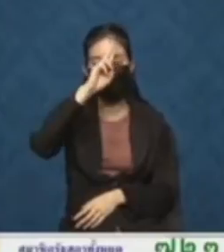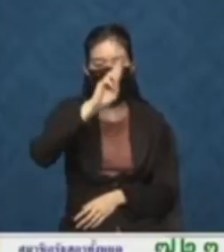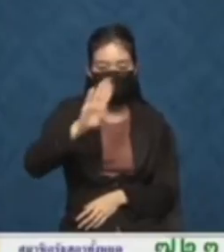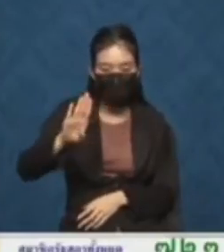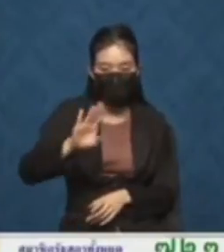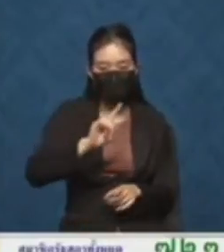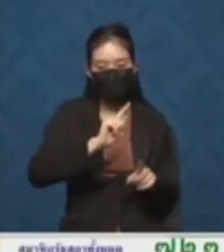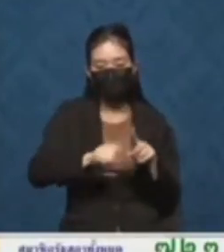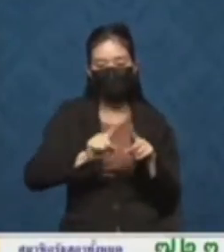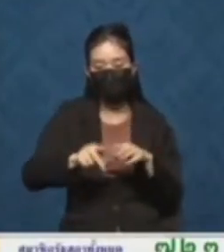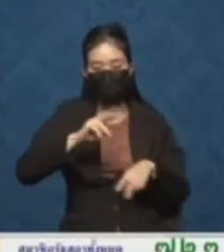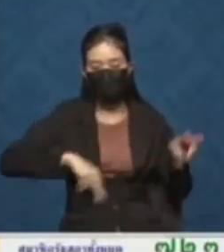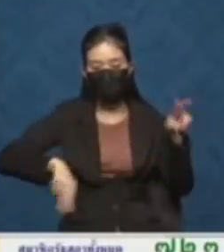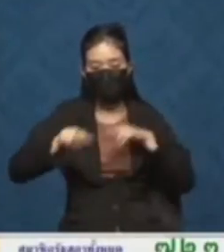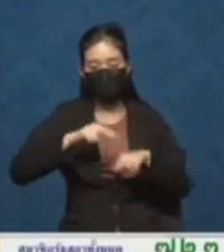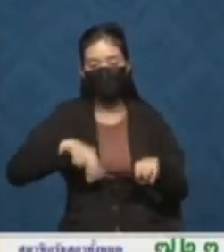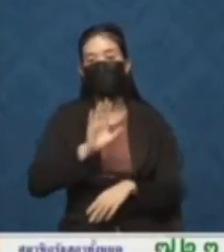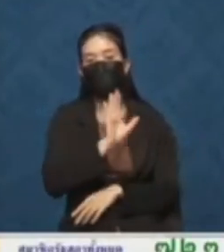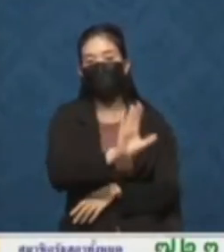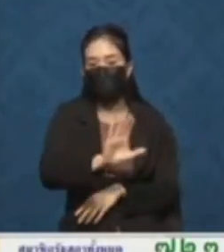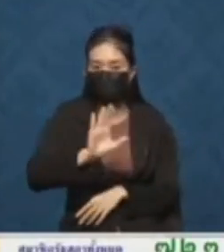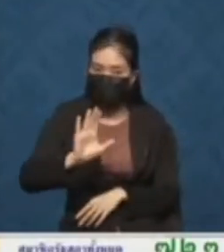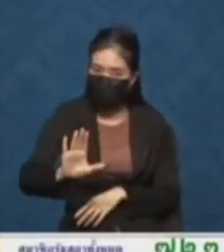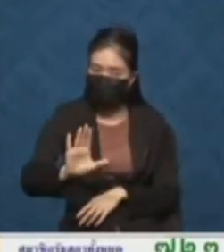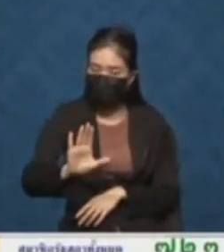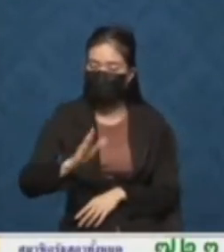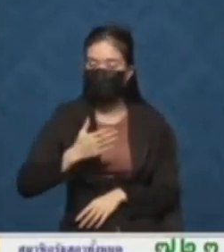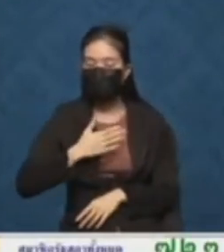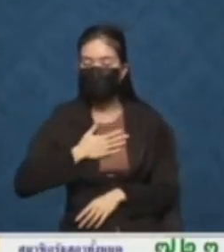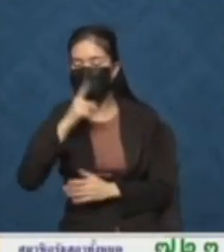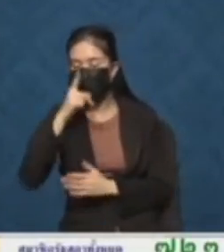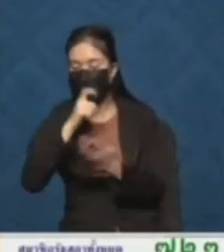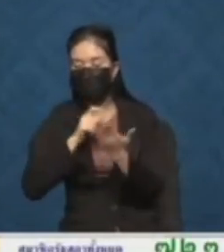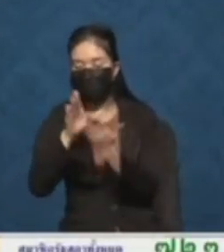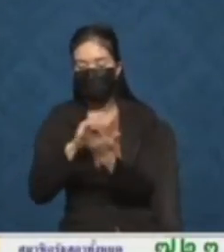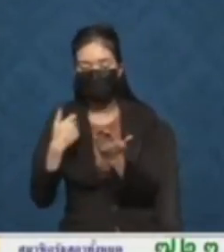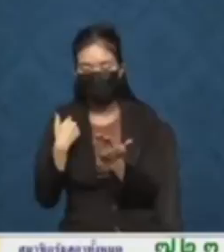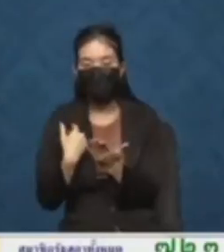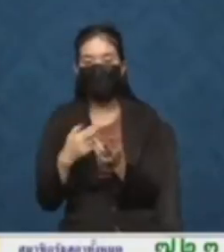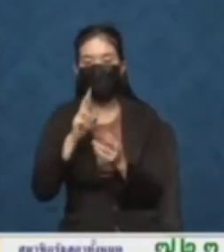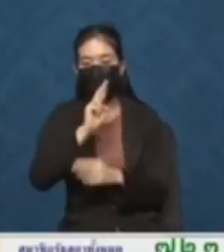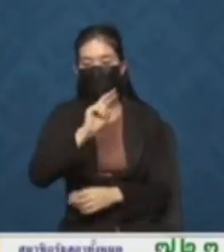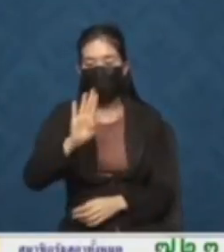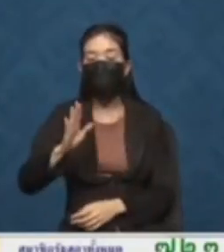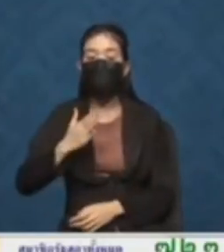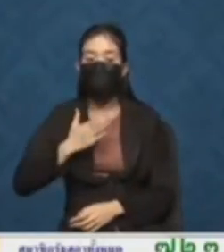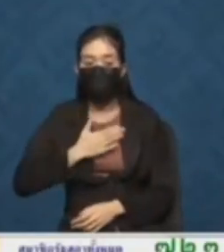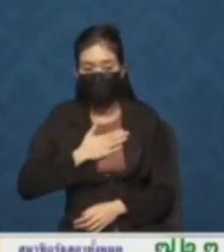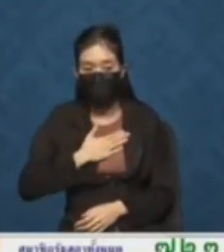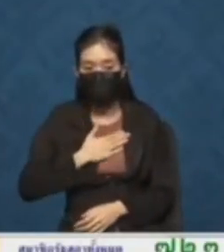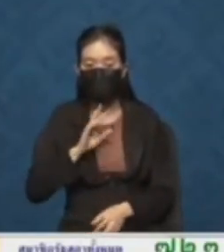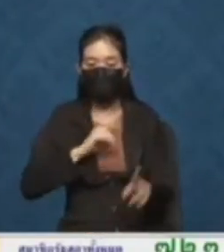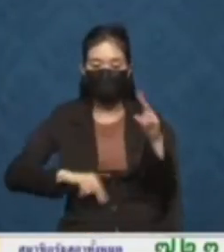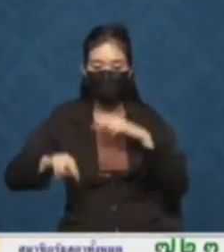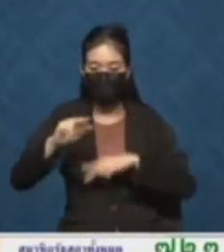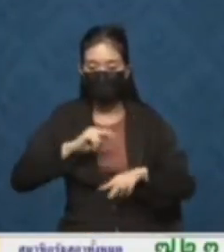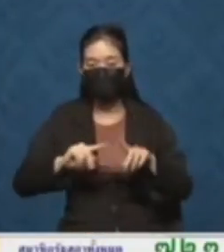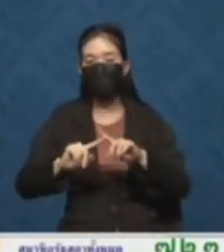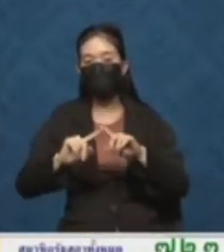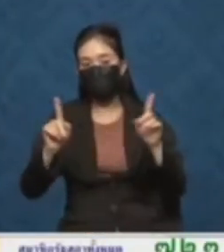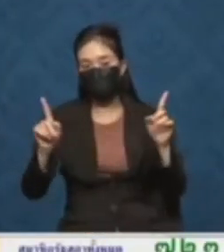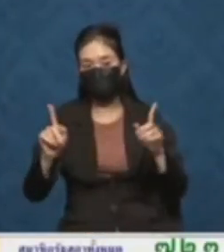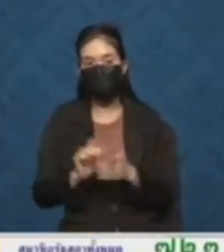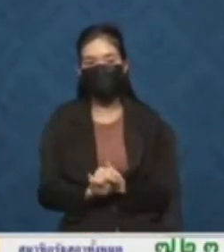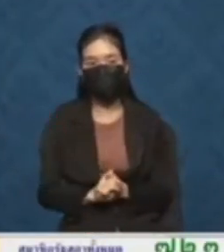จะพัฒนาระบบของเราที่เหมาะสม บริบทของประเทศไทยเป็นบริบททาง